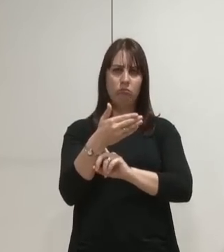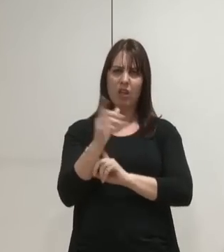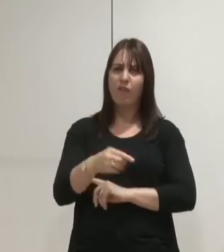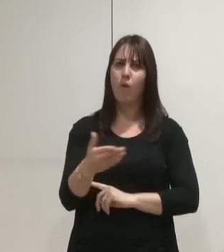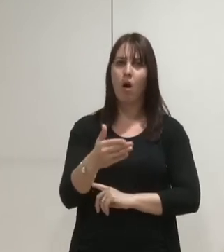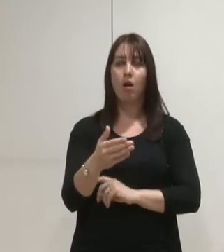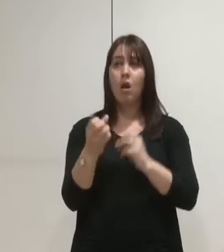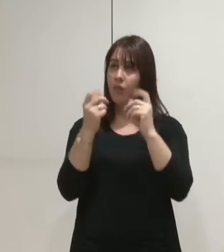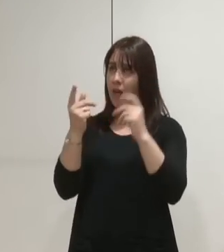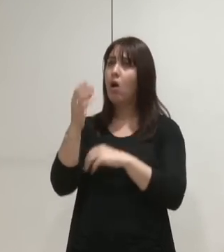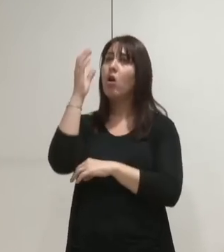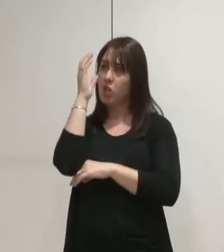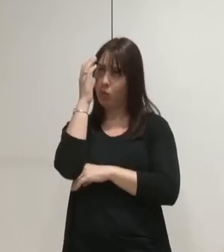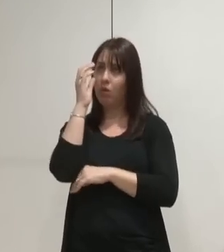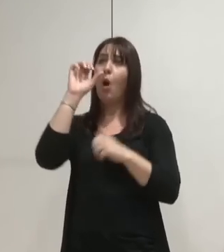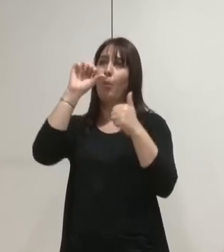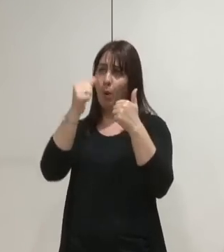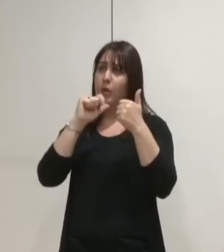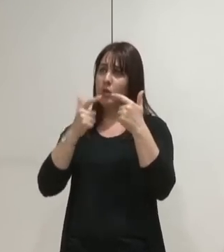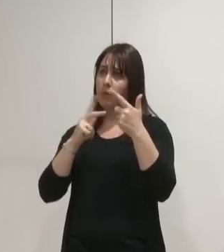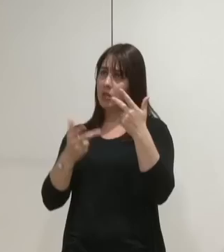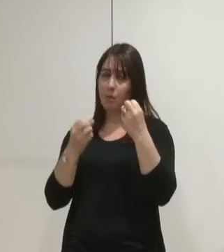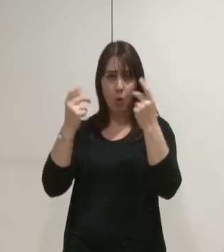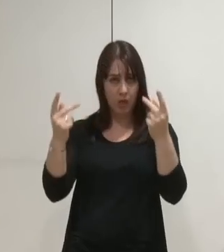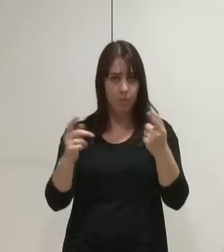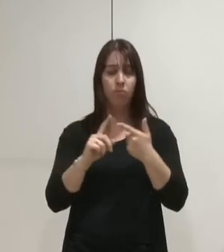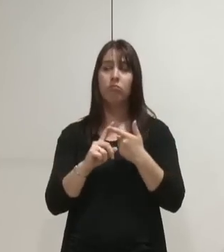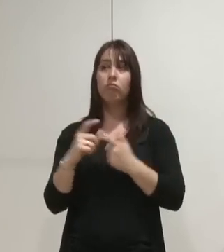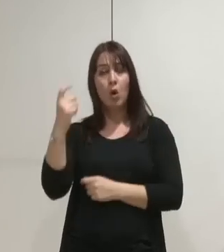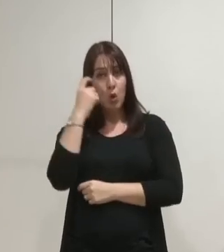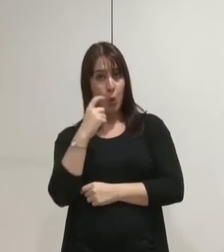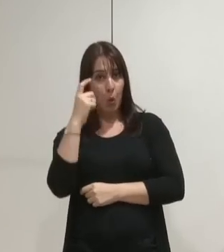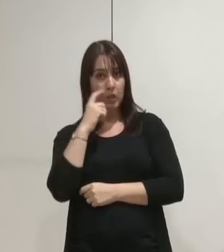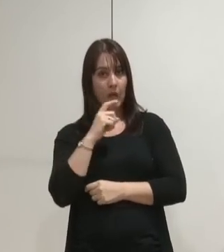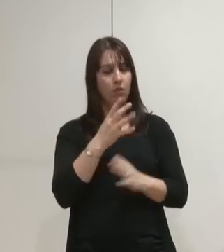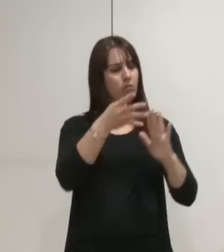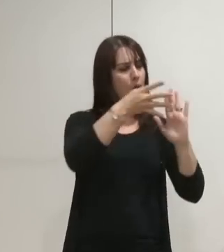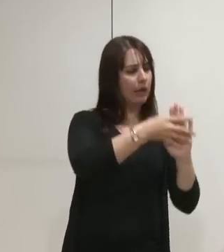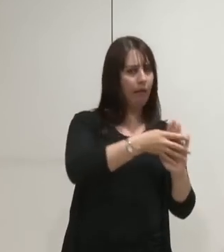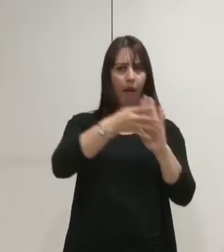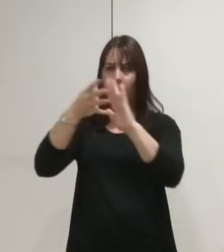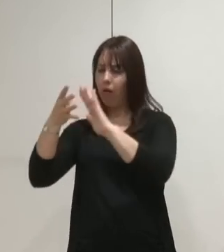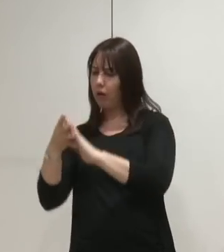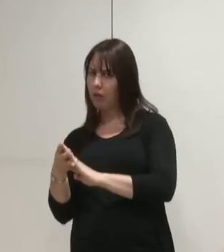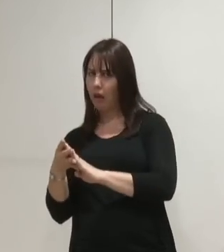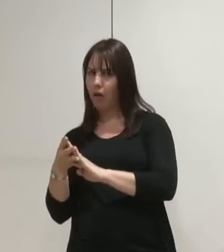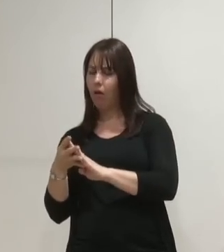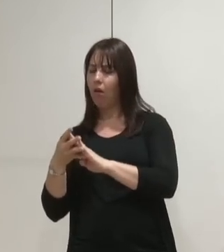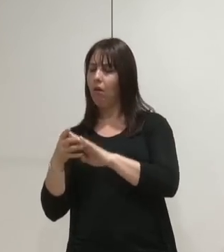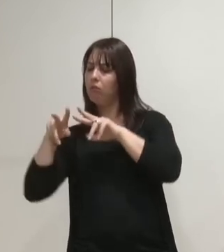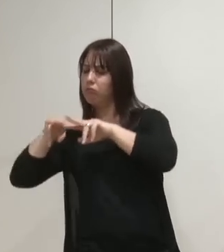j'entends le classement je constate en analysant les critères que c'est